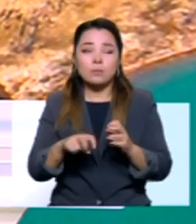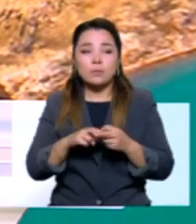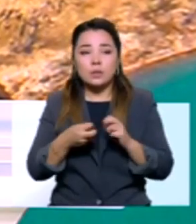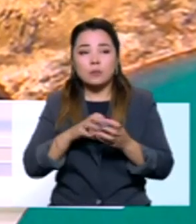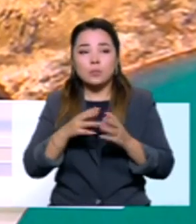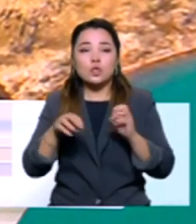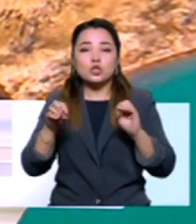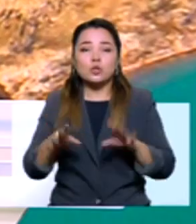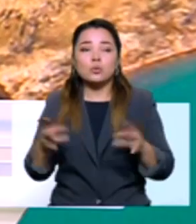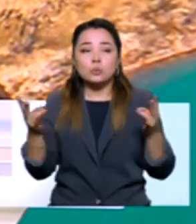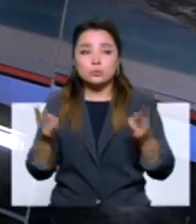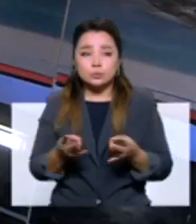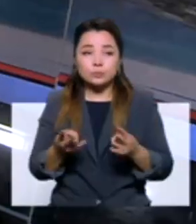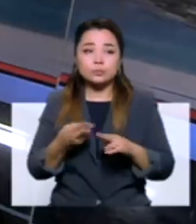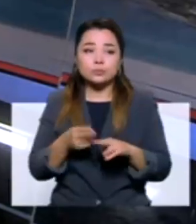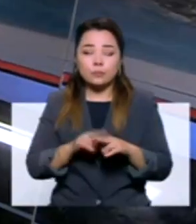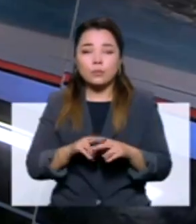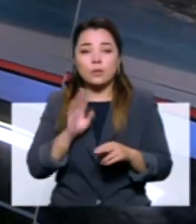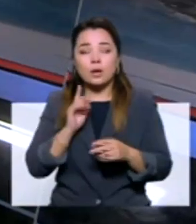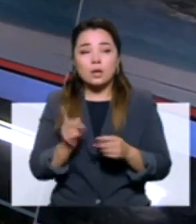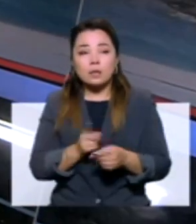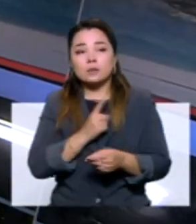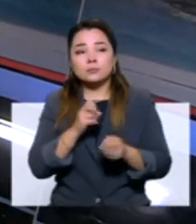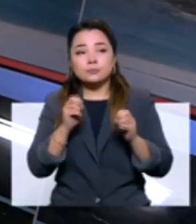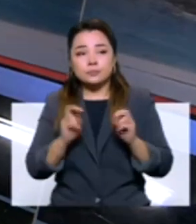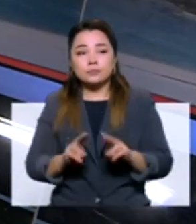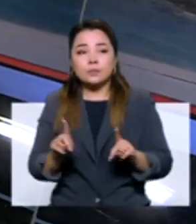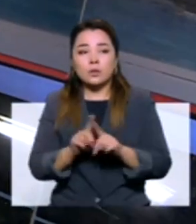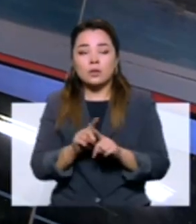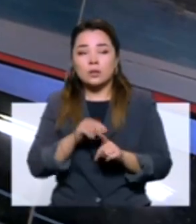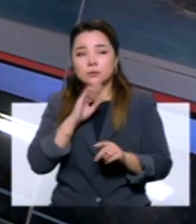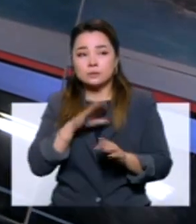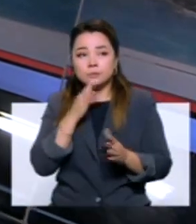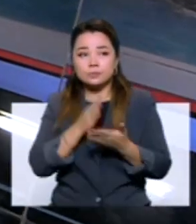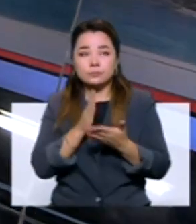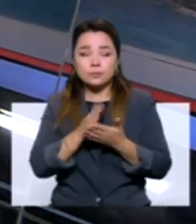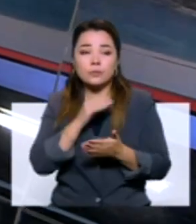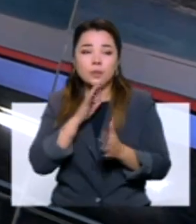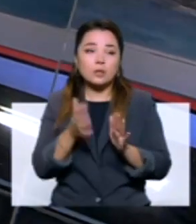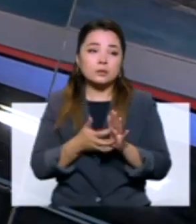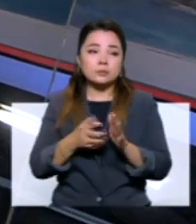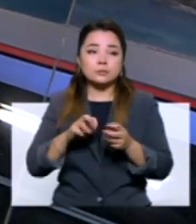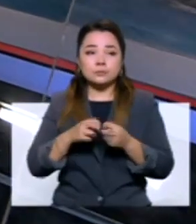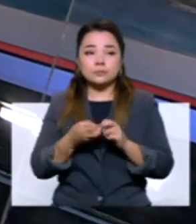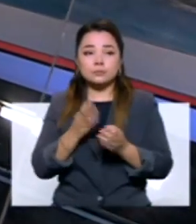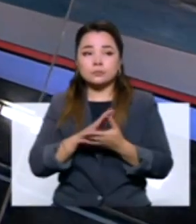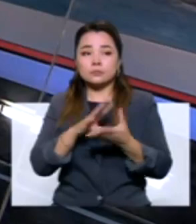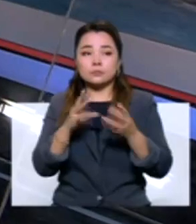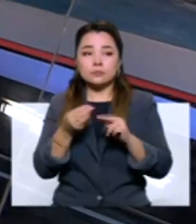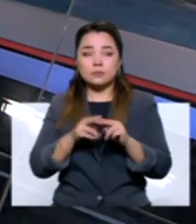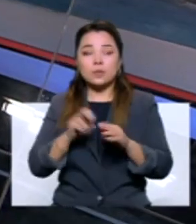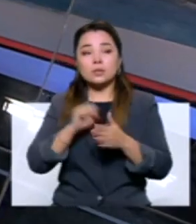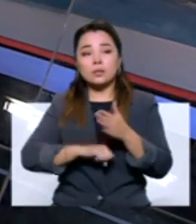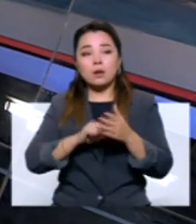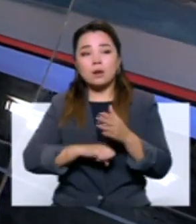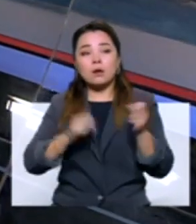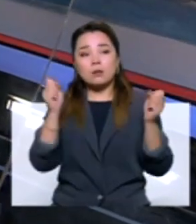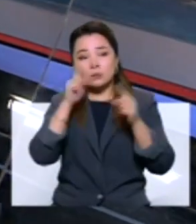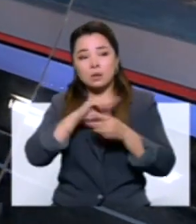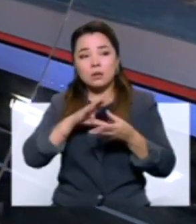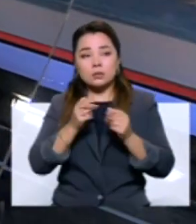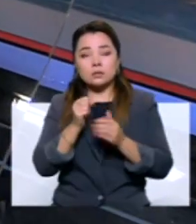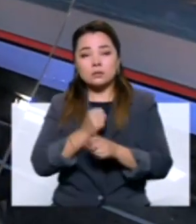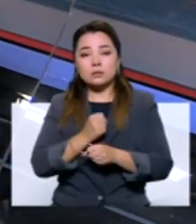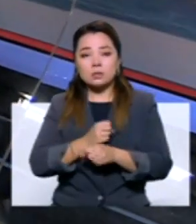мәселенің шешілуі. Ол үшін кәсіби маман жеткілікті ме? Тапшылық салдарын көріп отырмыз. Түпкі себебі анықталып, анализ жасала